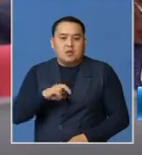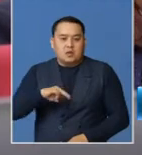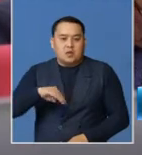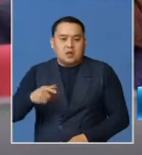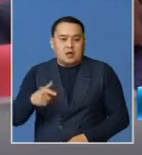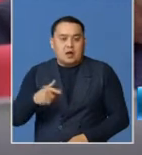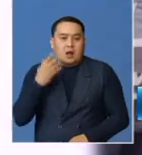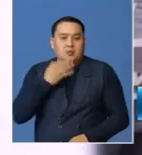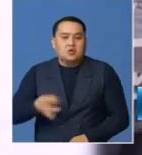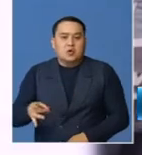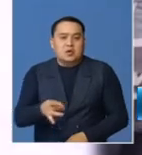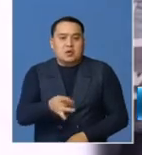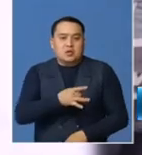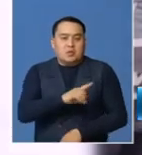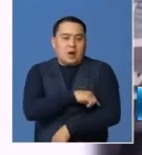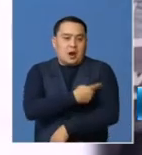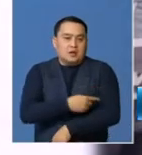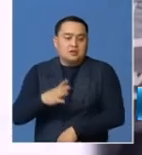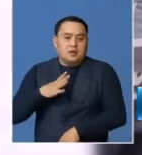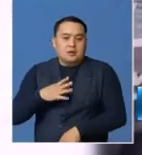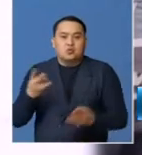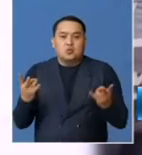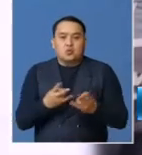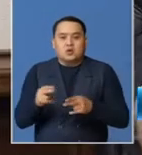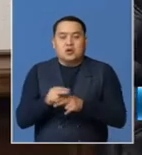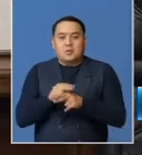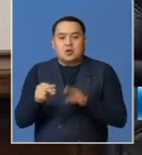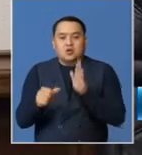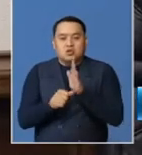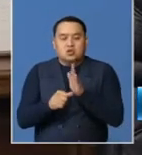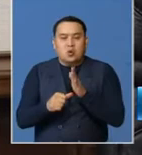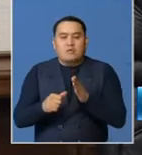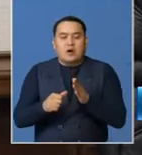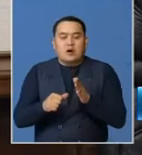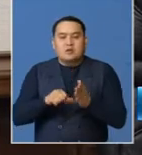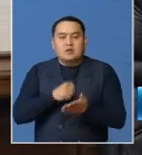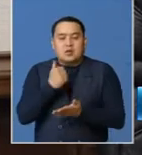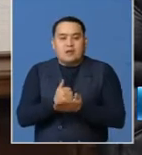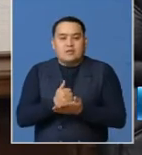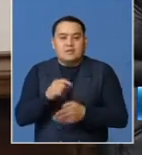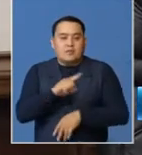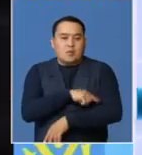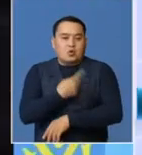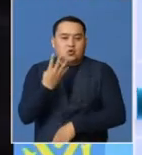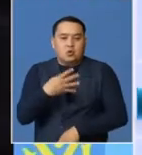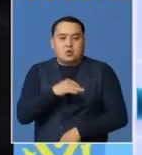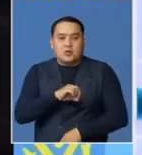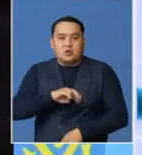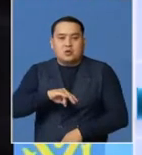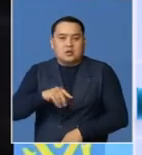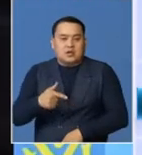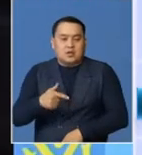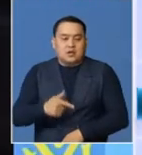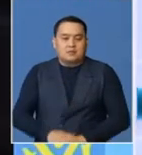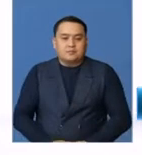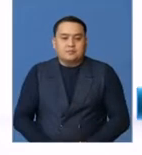в Алматинской региональной детской клинической больнице необходим ремонт 6-го блока главного корпуса стационара на 40 миллионов тенге, считает